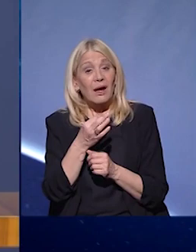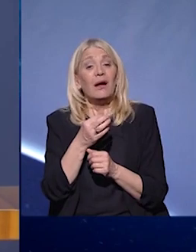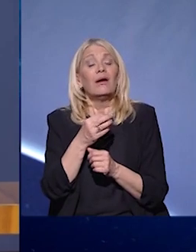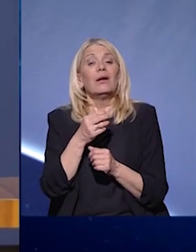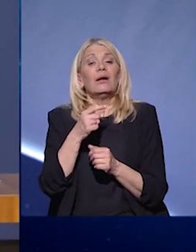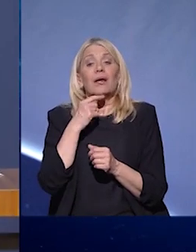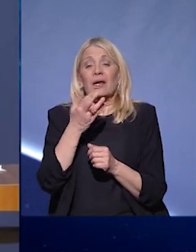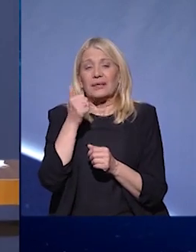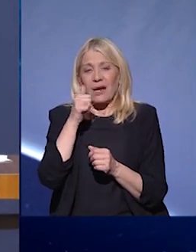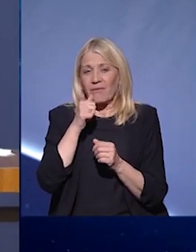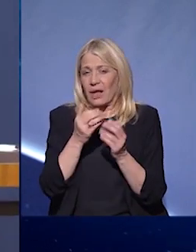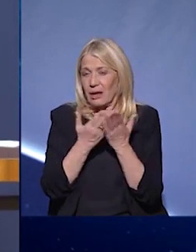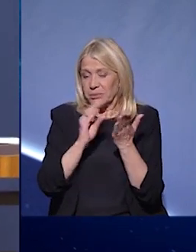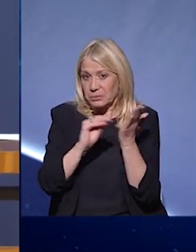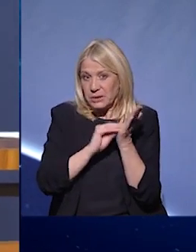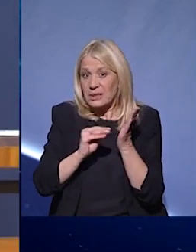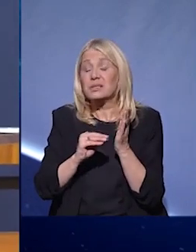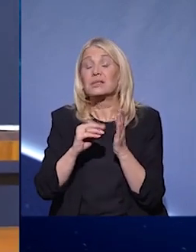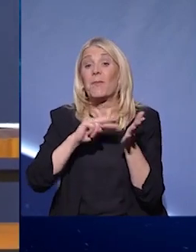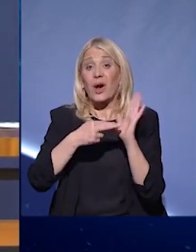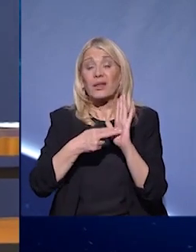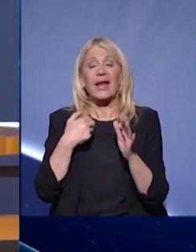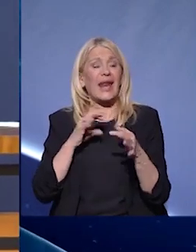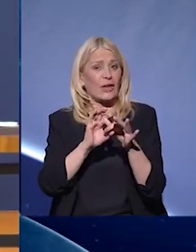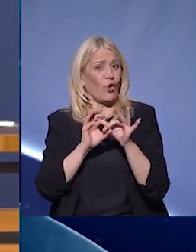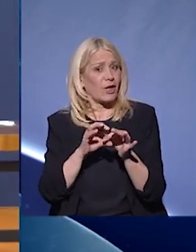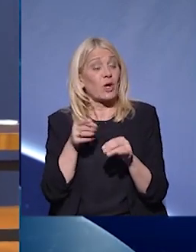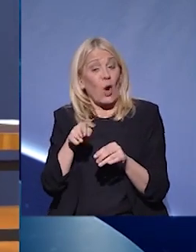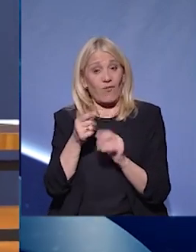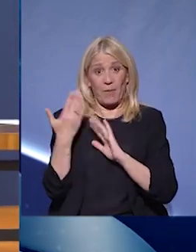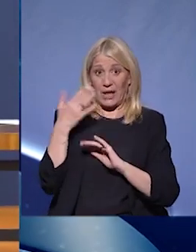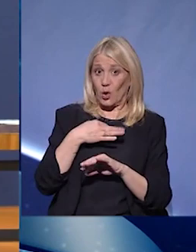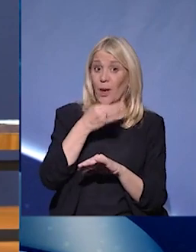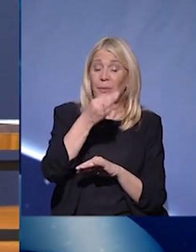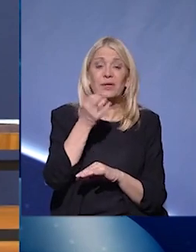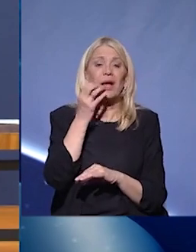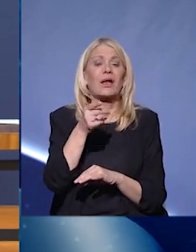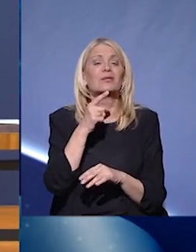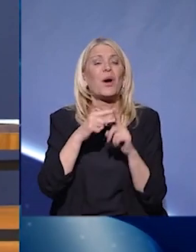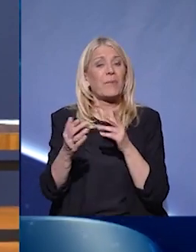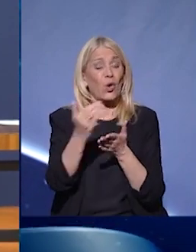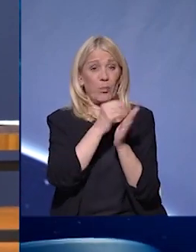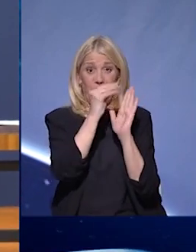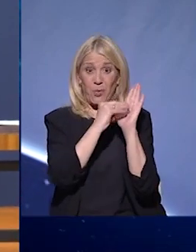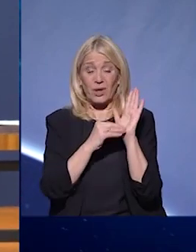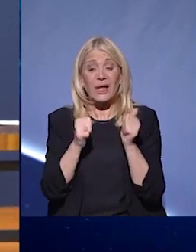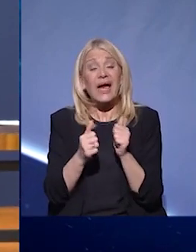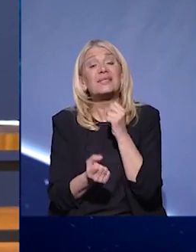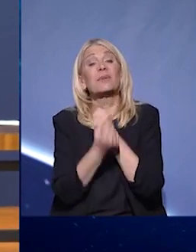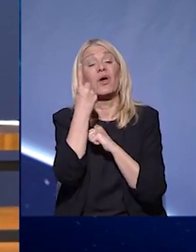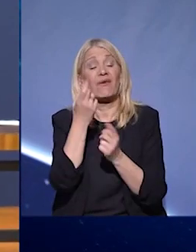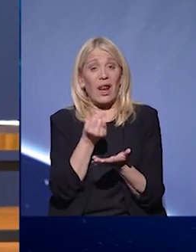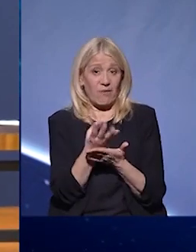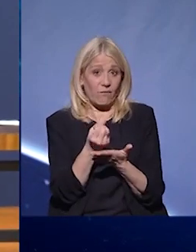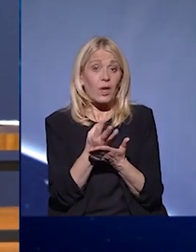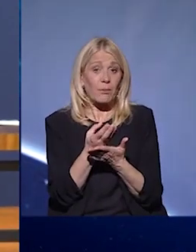Davidov-Kesar, Dnevni list Politika. Da se nadovežem upravo na ovo prethodno pitanje, kada je reč o prikupljanju podataka, danas se pojavila